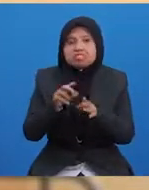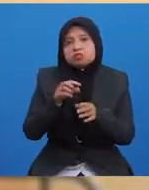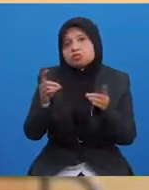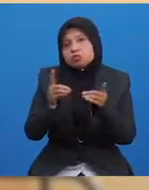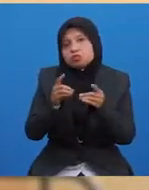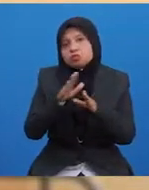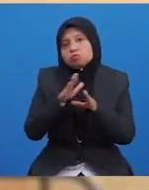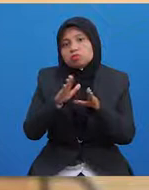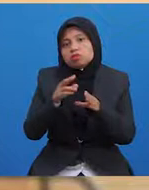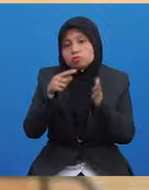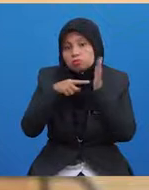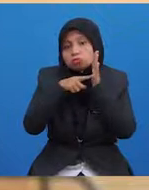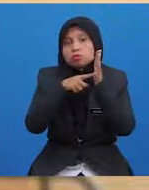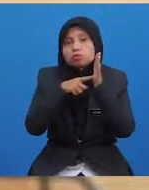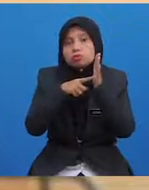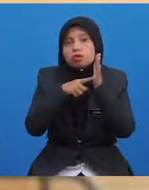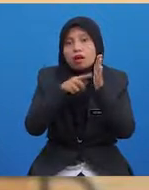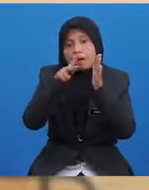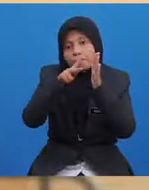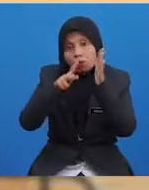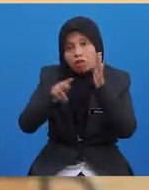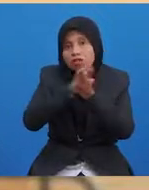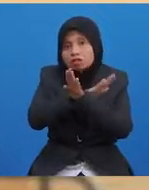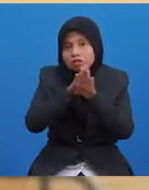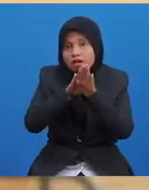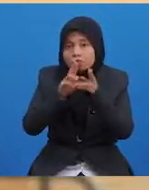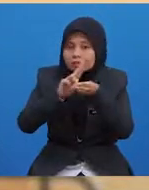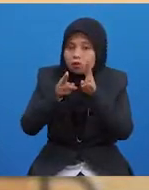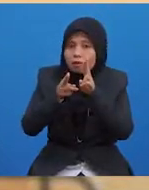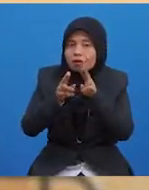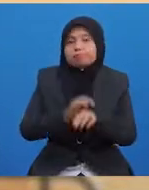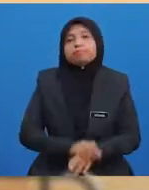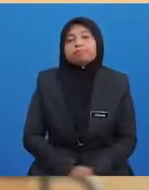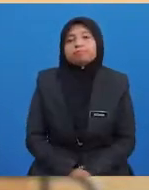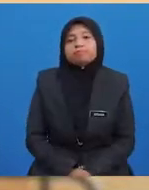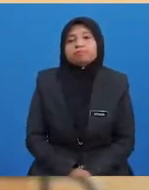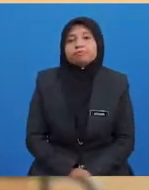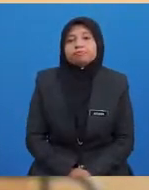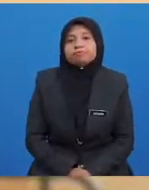data yang menunjukkan pola tidak berubah atau malar.